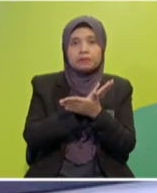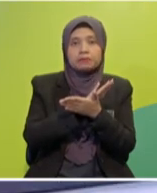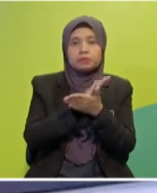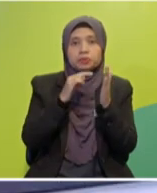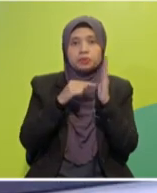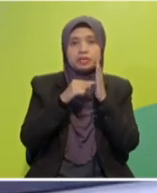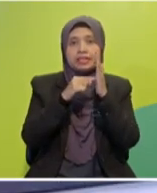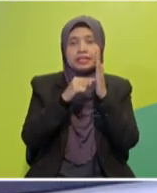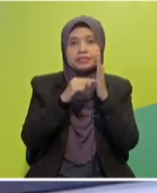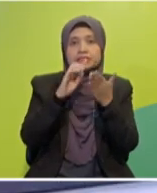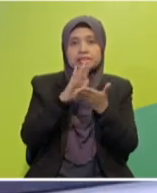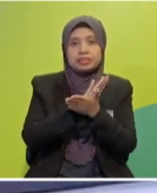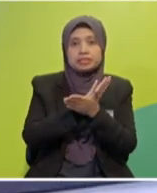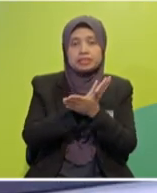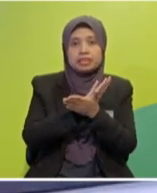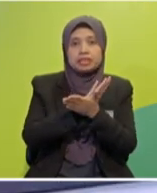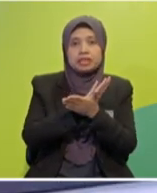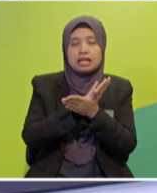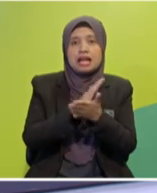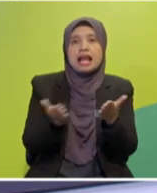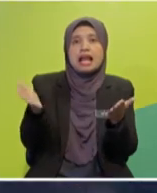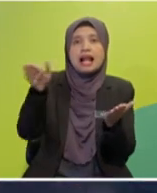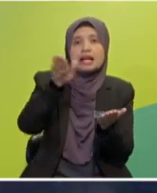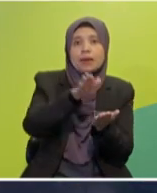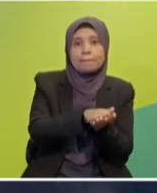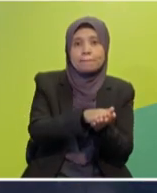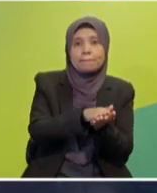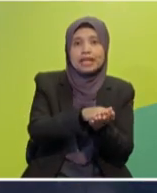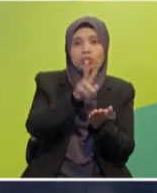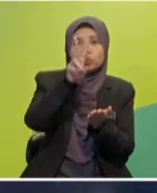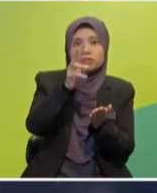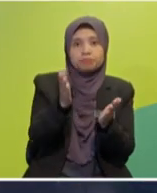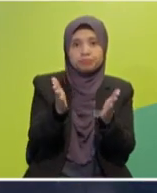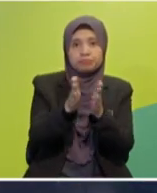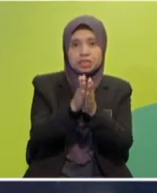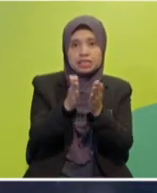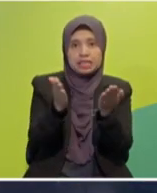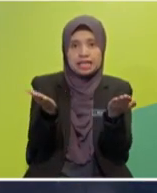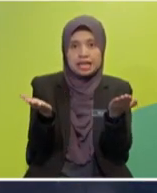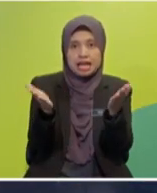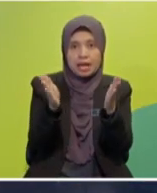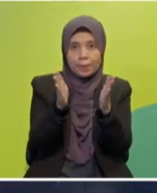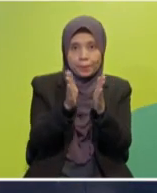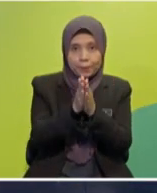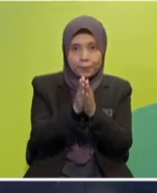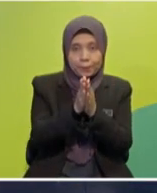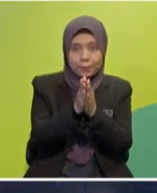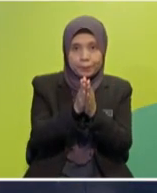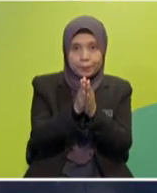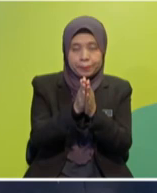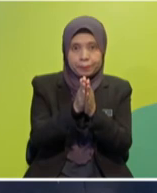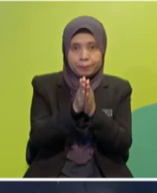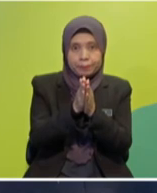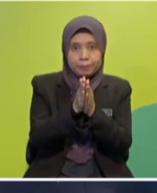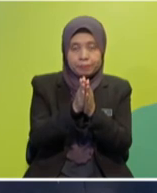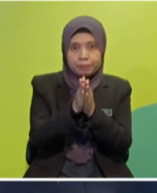nak, Hanif lipatkan dua. Lipatkan dua, cikgu. Lipat dan buat garisan dia, tekan